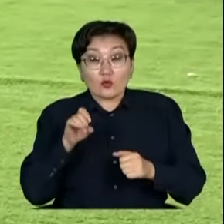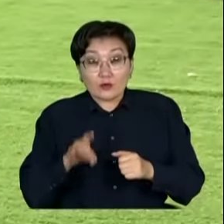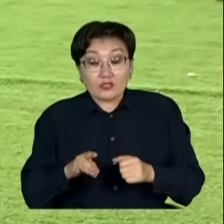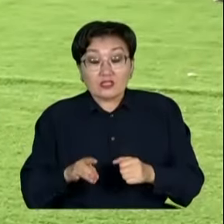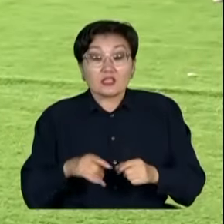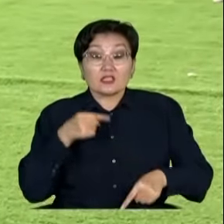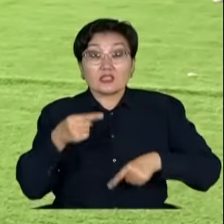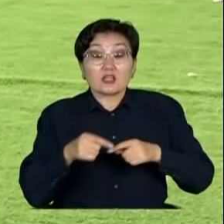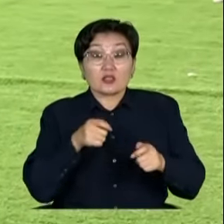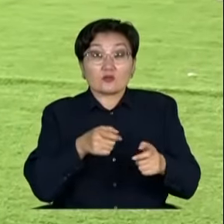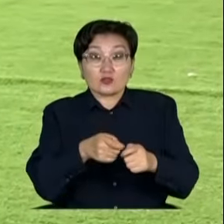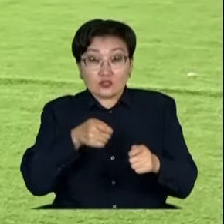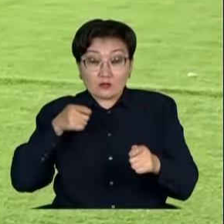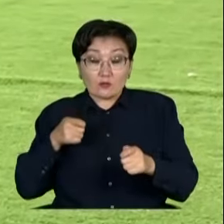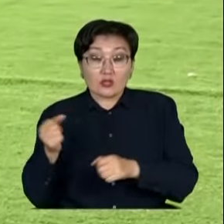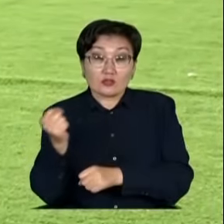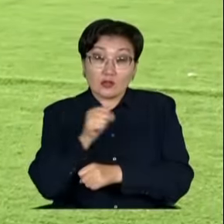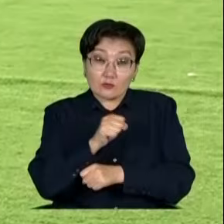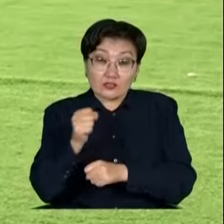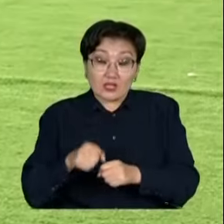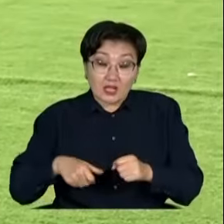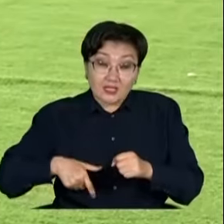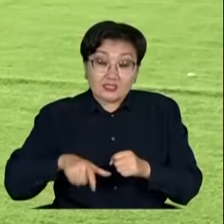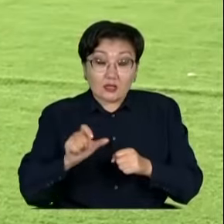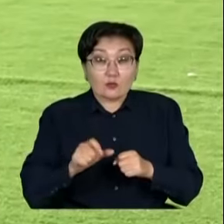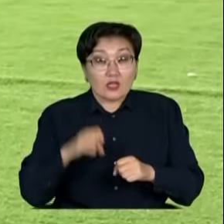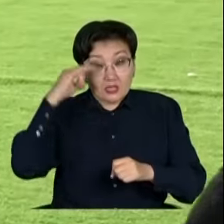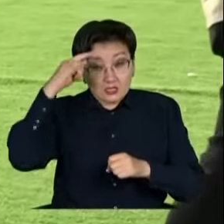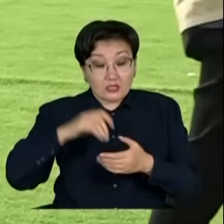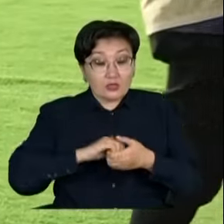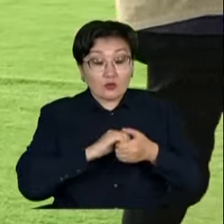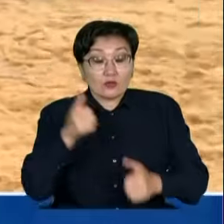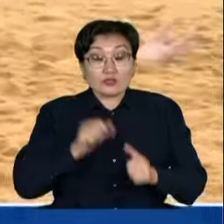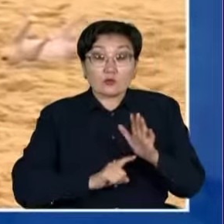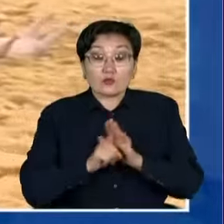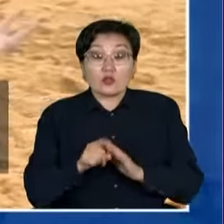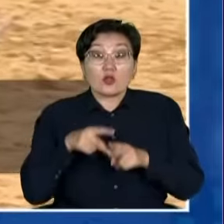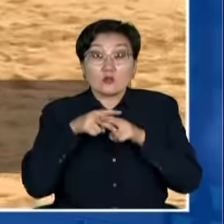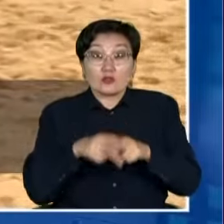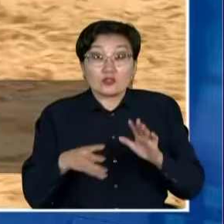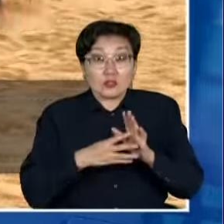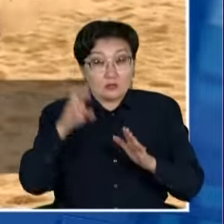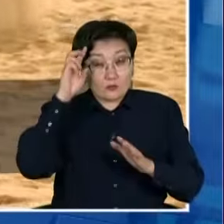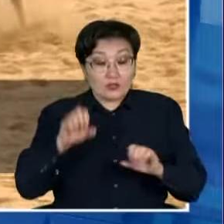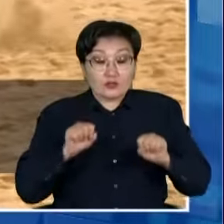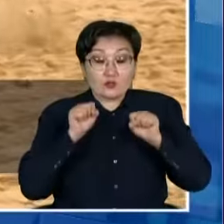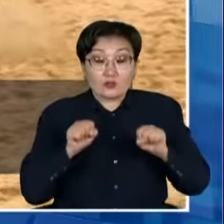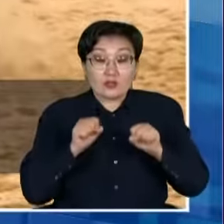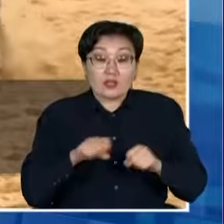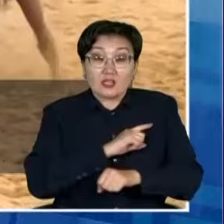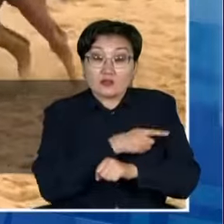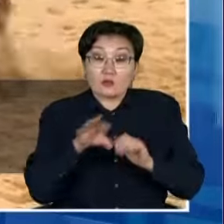ату, аударыспақ, қол күрес, асық ату мен қазақ күресінен бәсеке басталды. Көкпардан 9 мемлекеттің спортшылары өзара